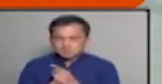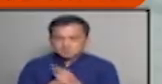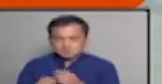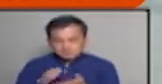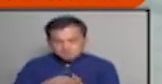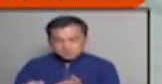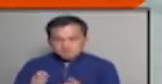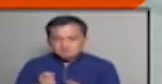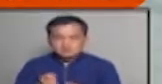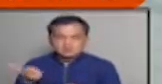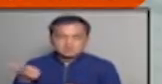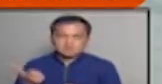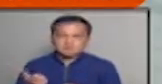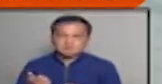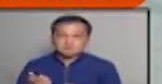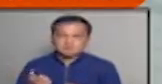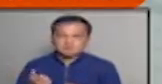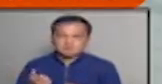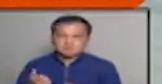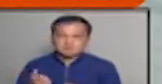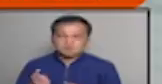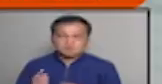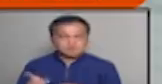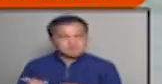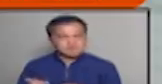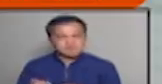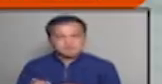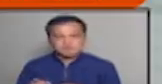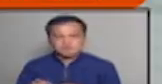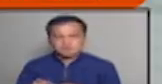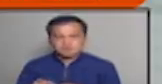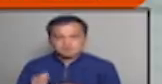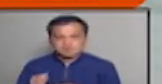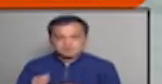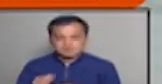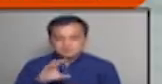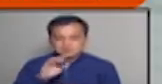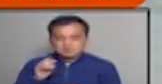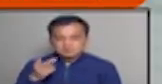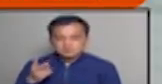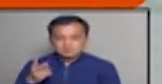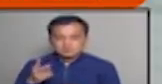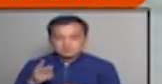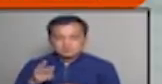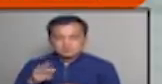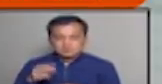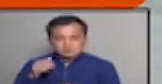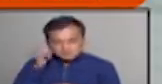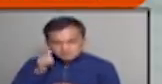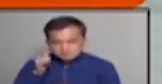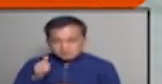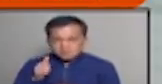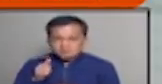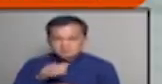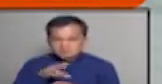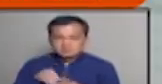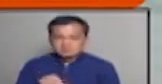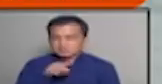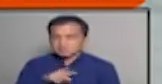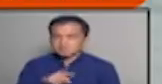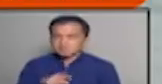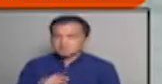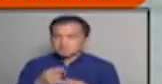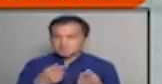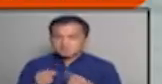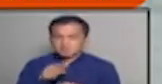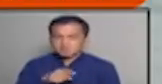niya o tinanggal niya yung recorder, para yung mismong CCTV po siya, kasama na po siya niya. Lagi po